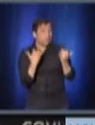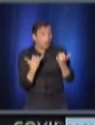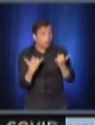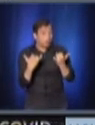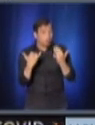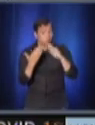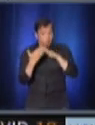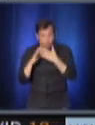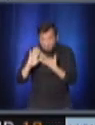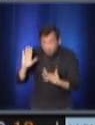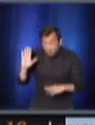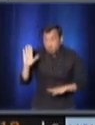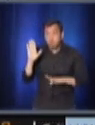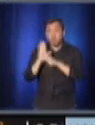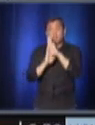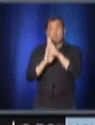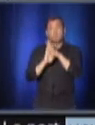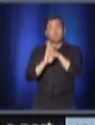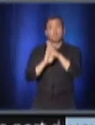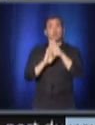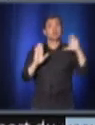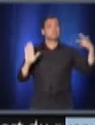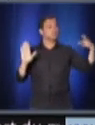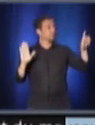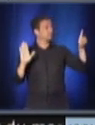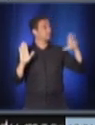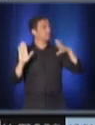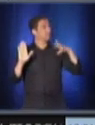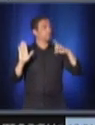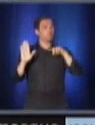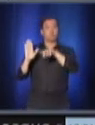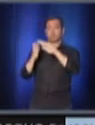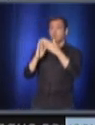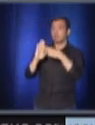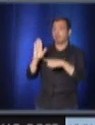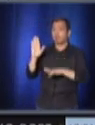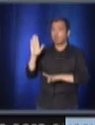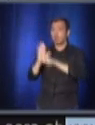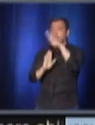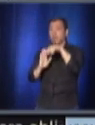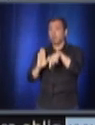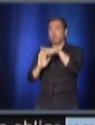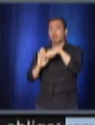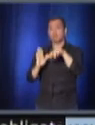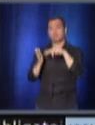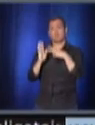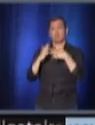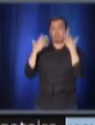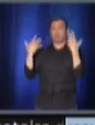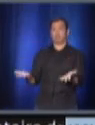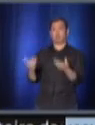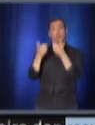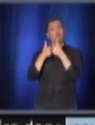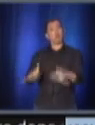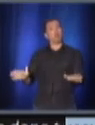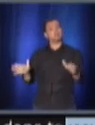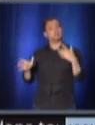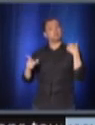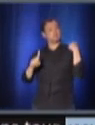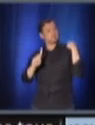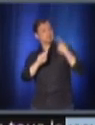vivait dans la communauté, nos efforts auront été vains. Alors, je vous